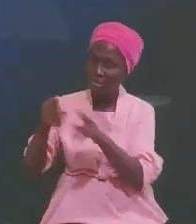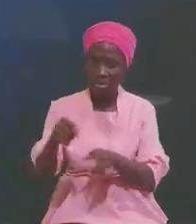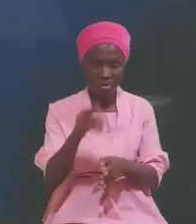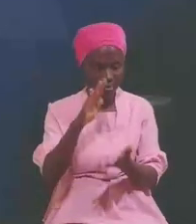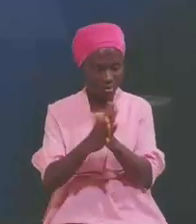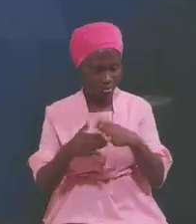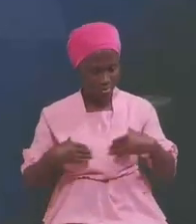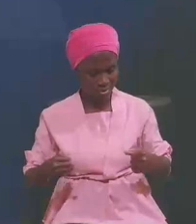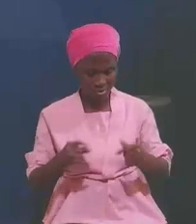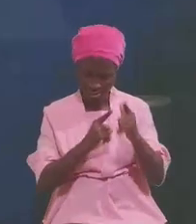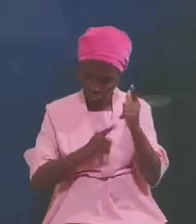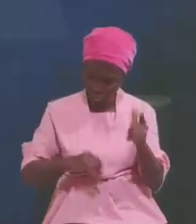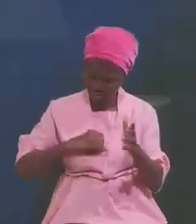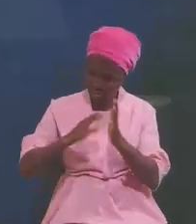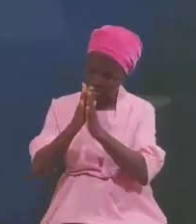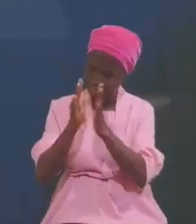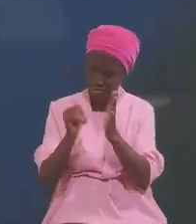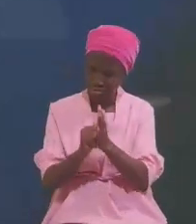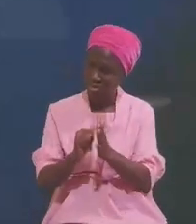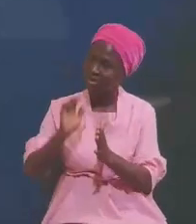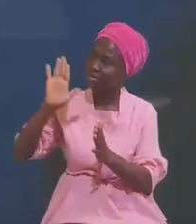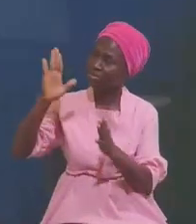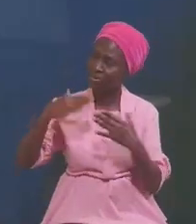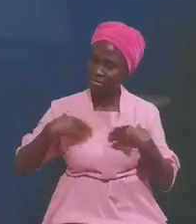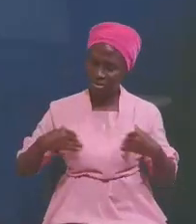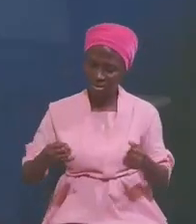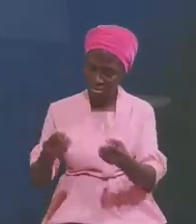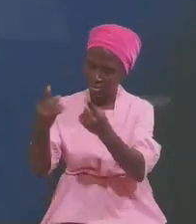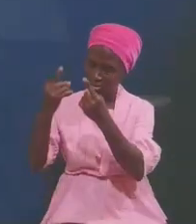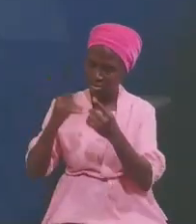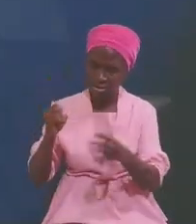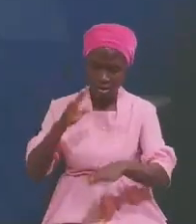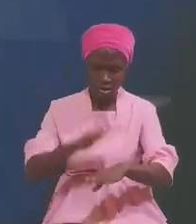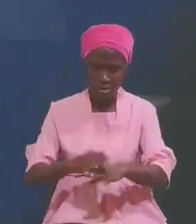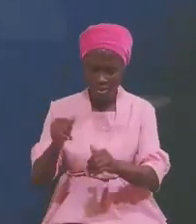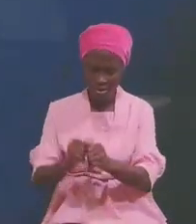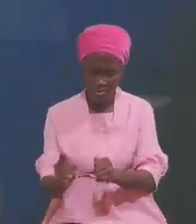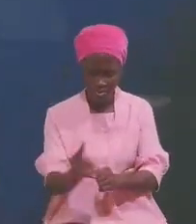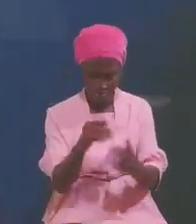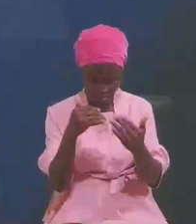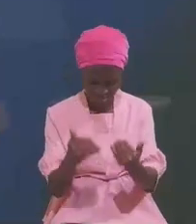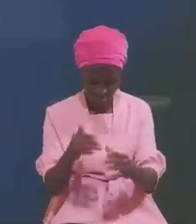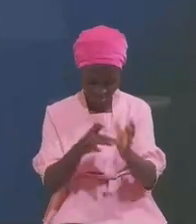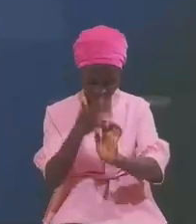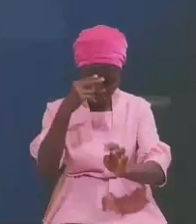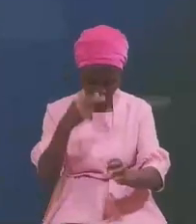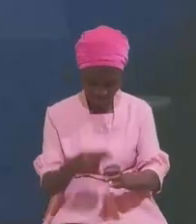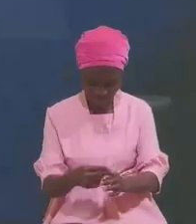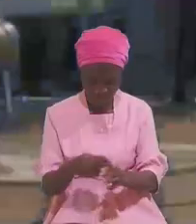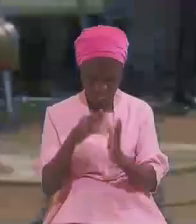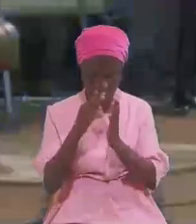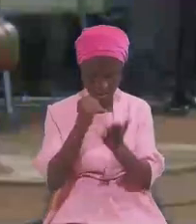prie que ta guérison vienne sur tout le monde maintenant au nom de Jésus-Christ.